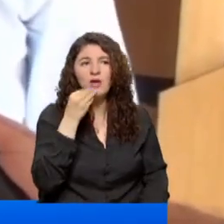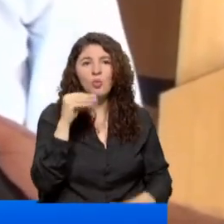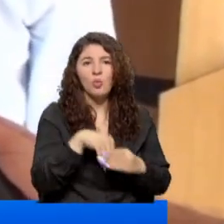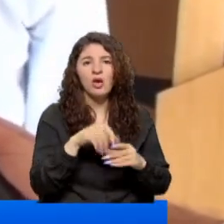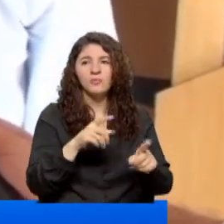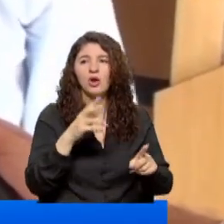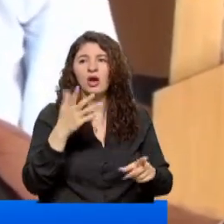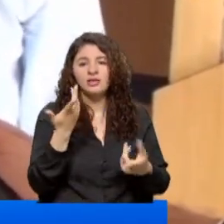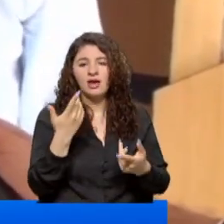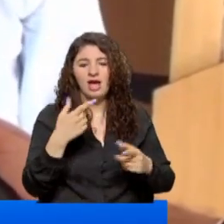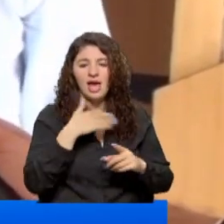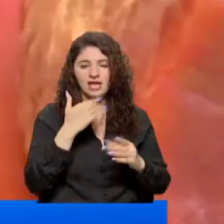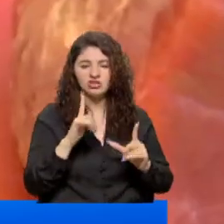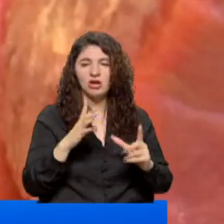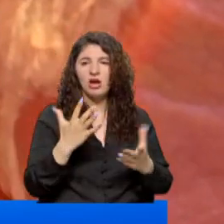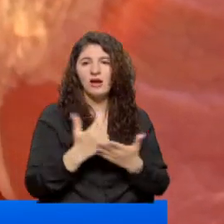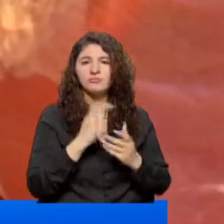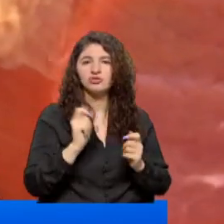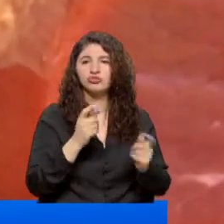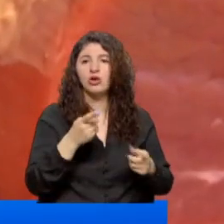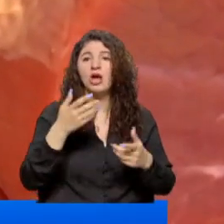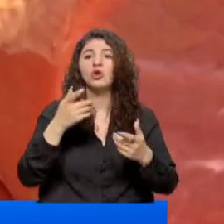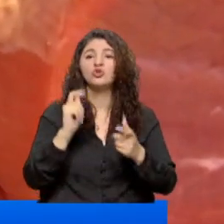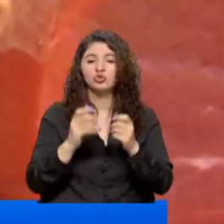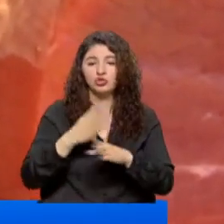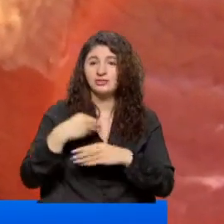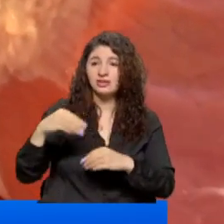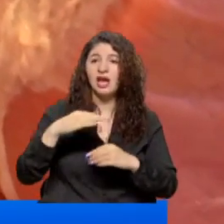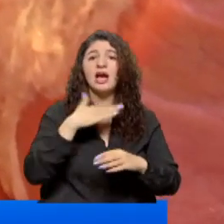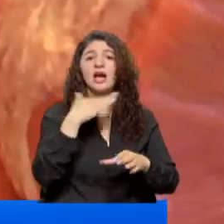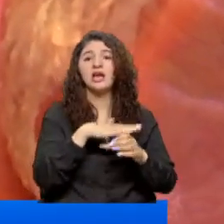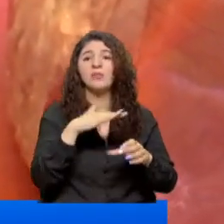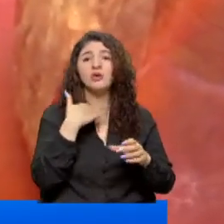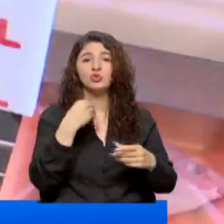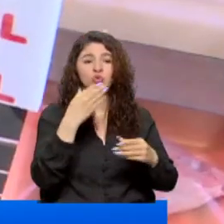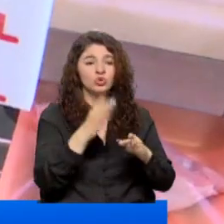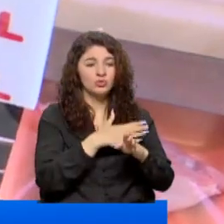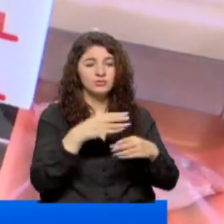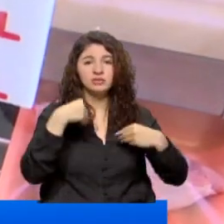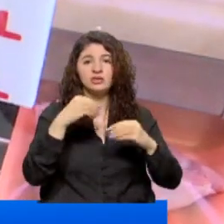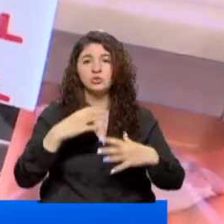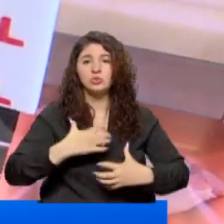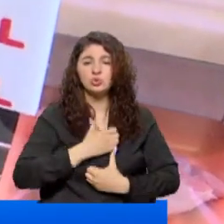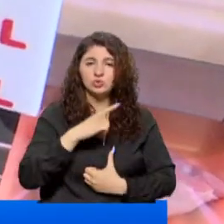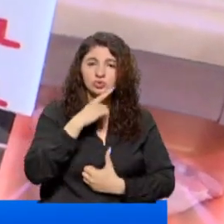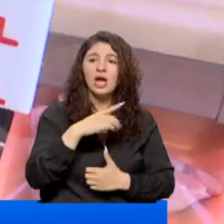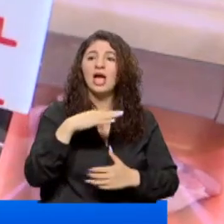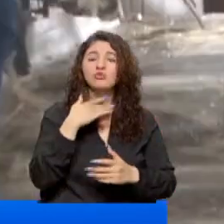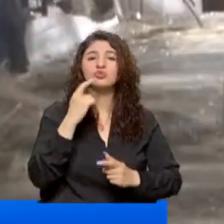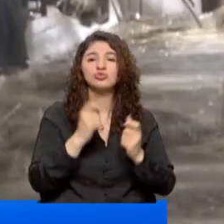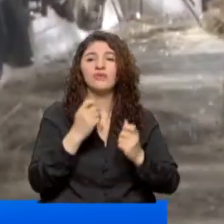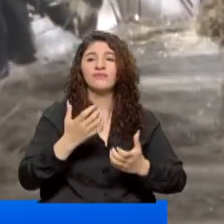atıyorum protein ihtiyacını karşılamaya çalışıyor Mandıracı süt ürünlerini satarken kasap et ürünlerini satarken zorlanıyor etini sütünü